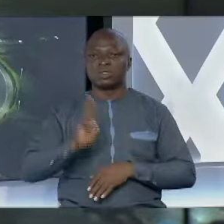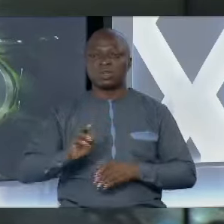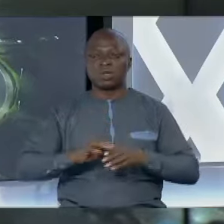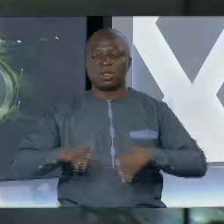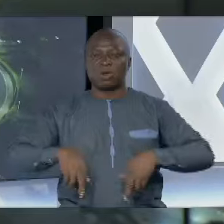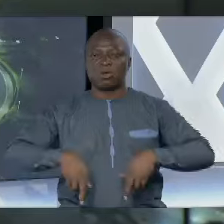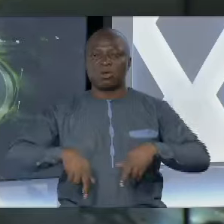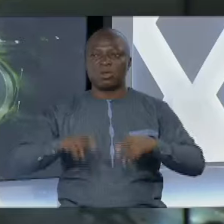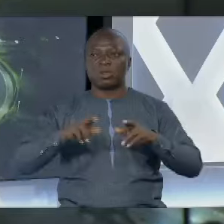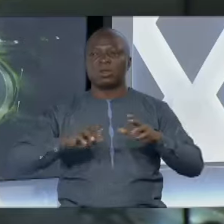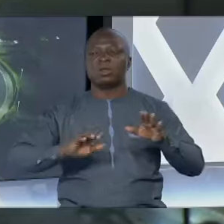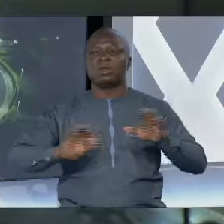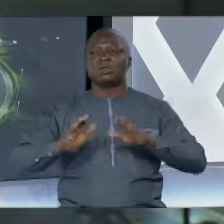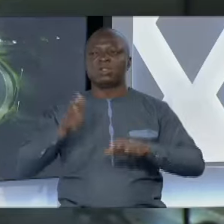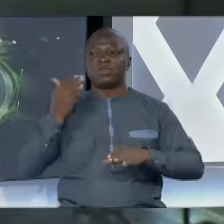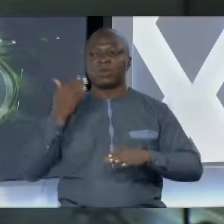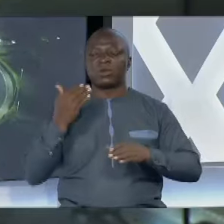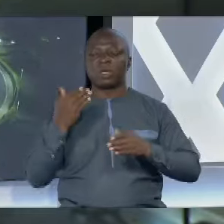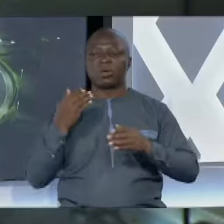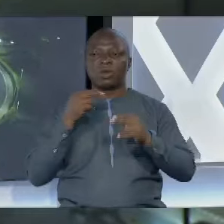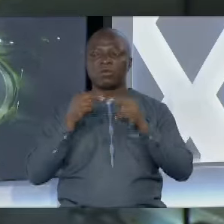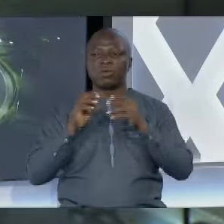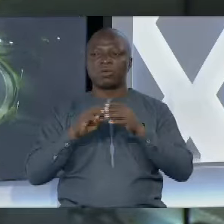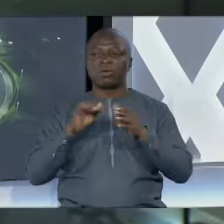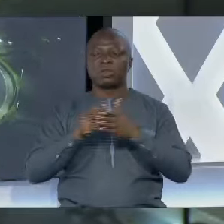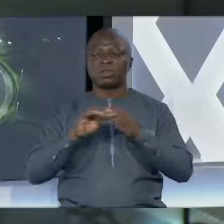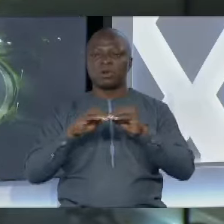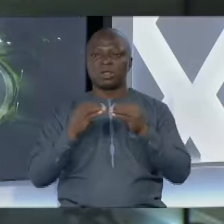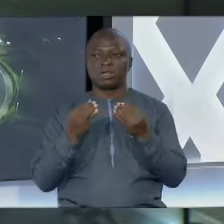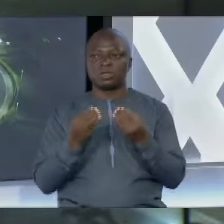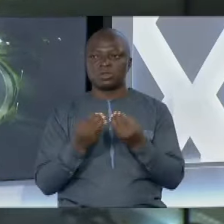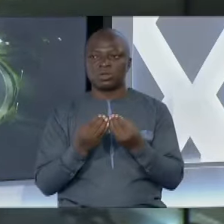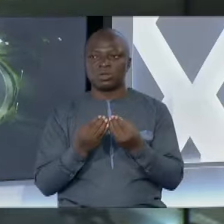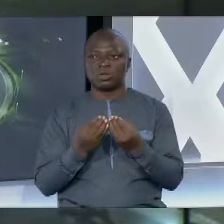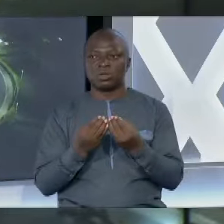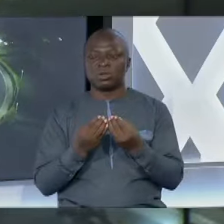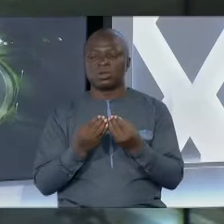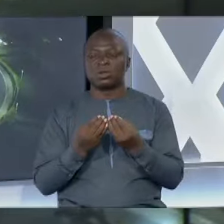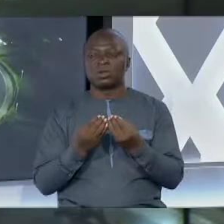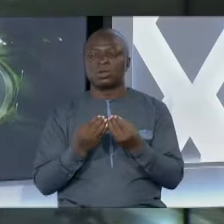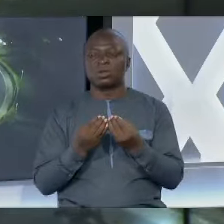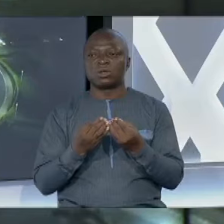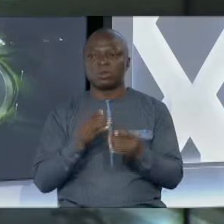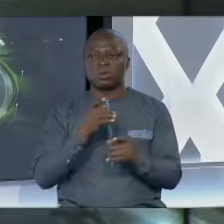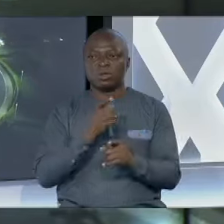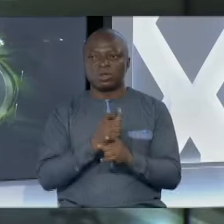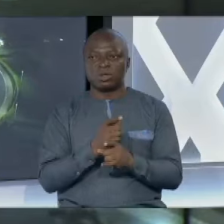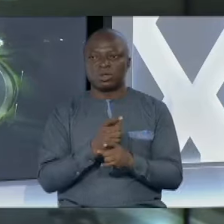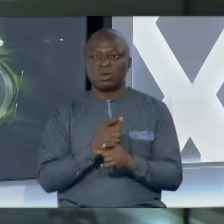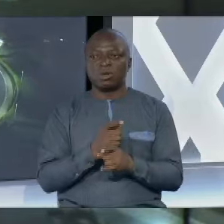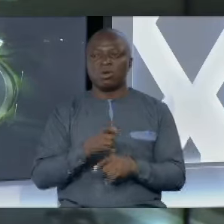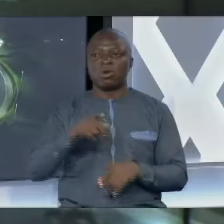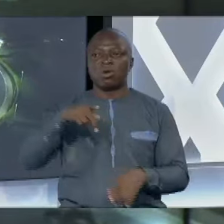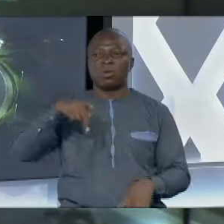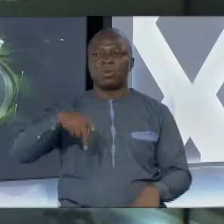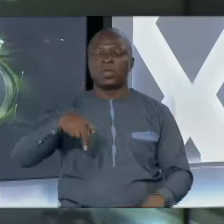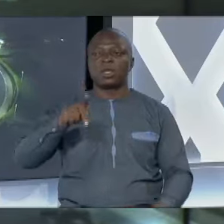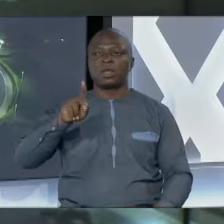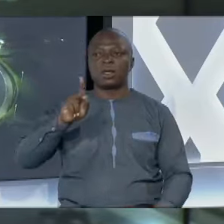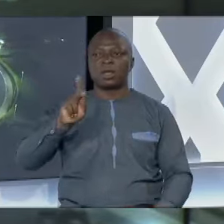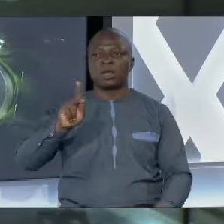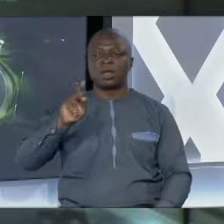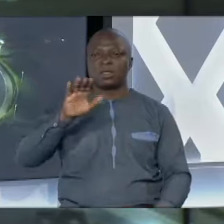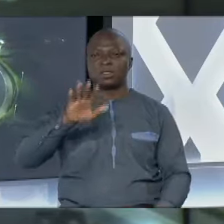route qui s'effectuaient au niveau de la plateforme en conteneur 6 au PK57